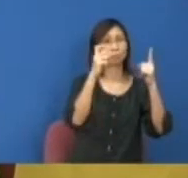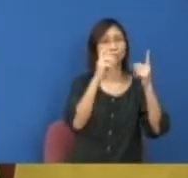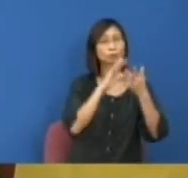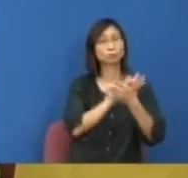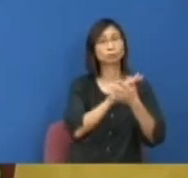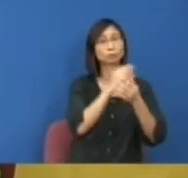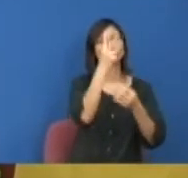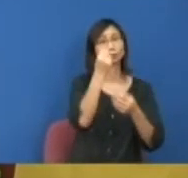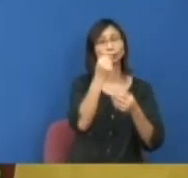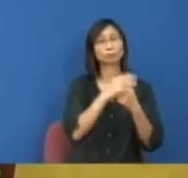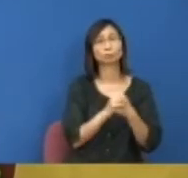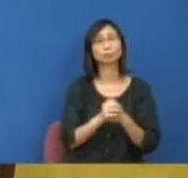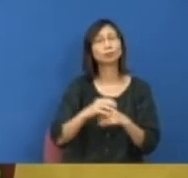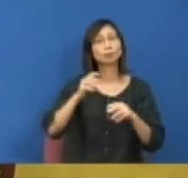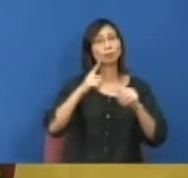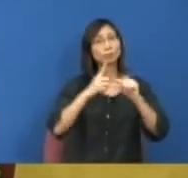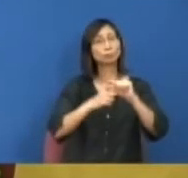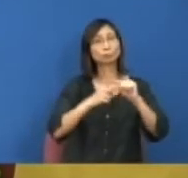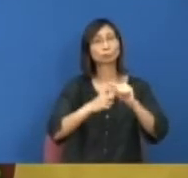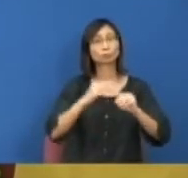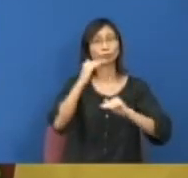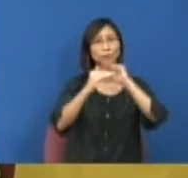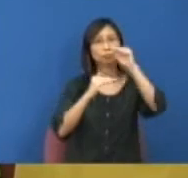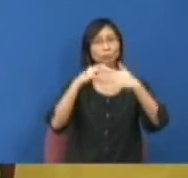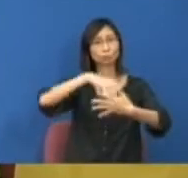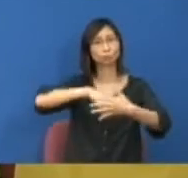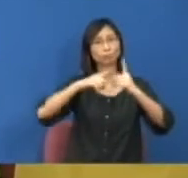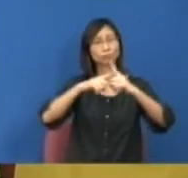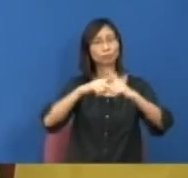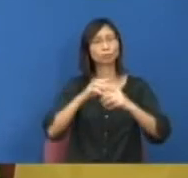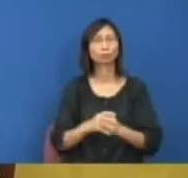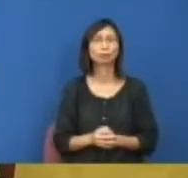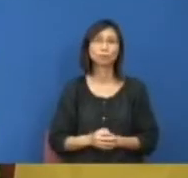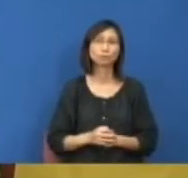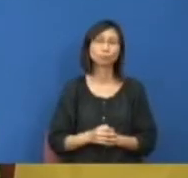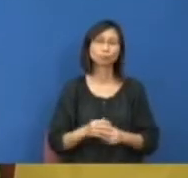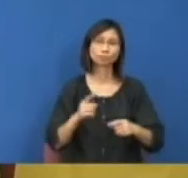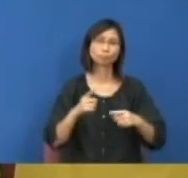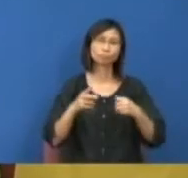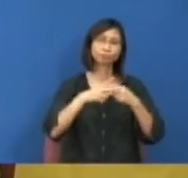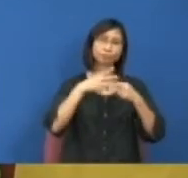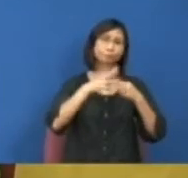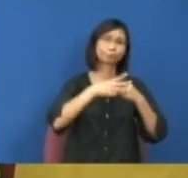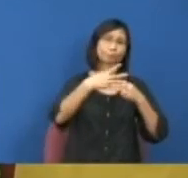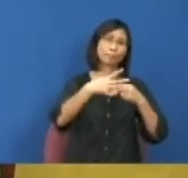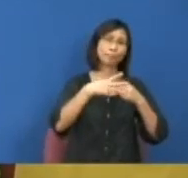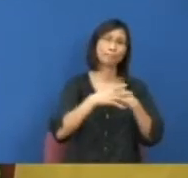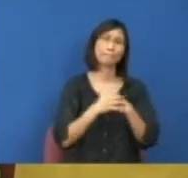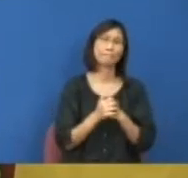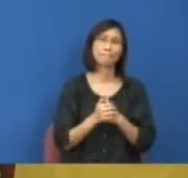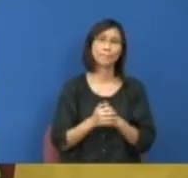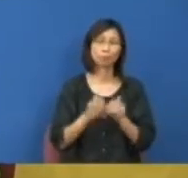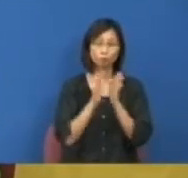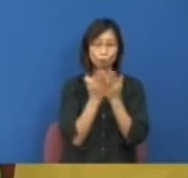二就係其實一啲可能從事商業活動嘅一啲即係小資產階級。咁其實第三類就係有一啲其實讀得比較多書